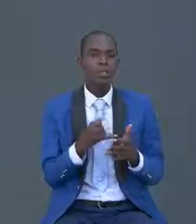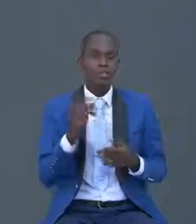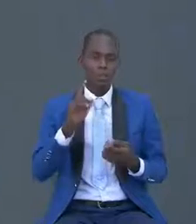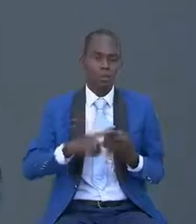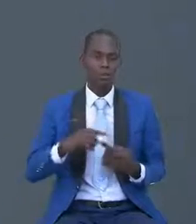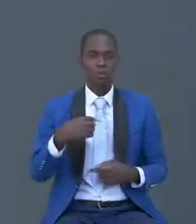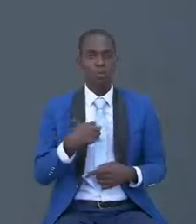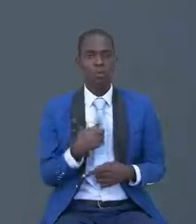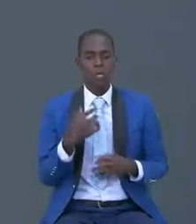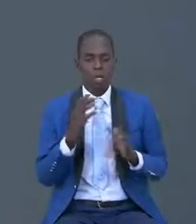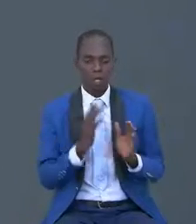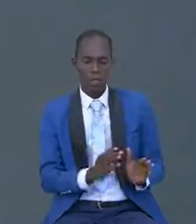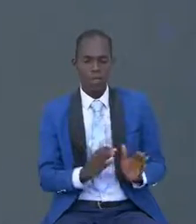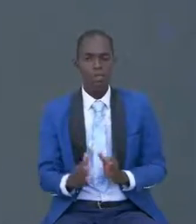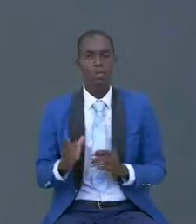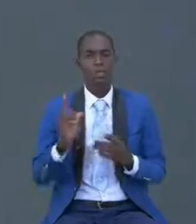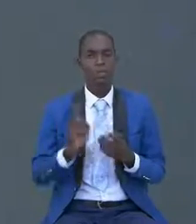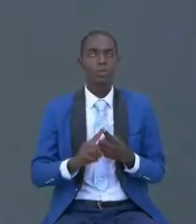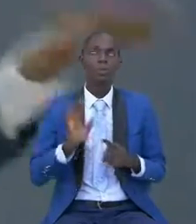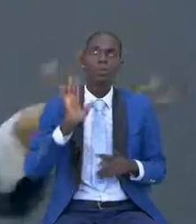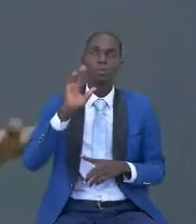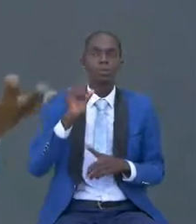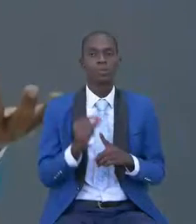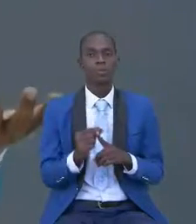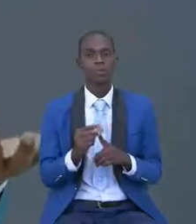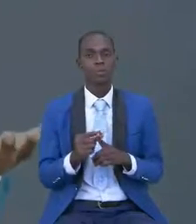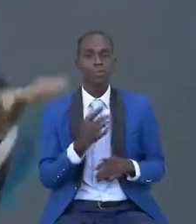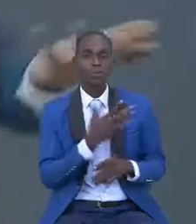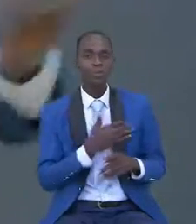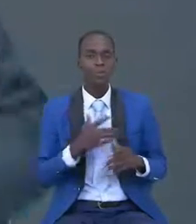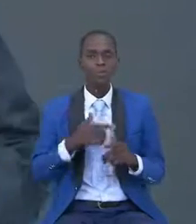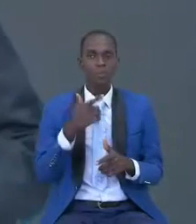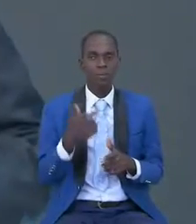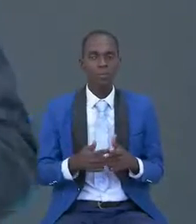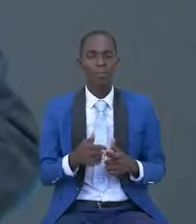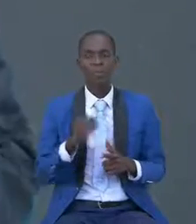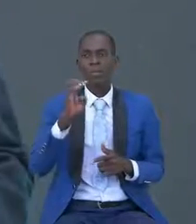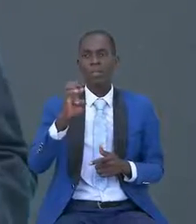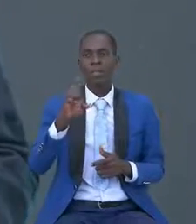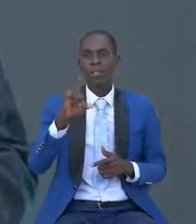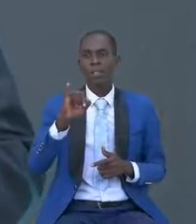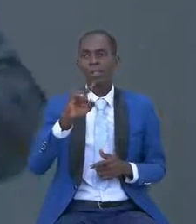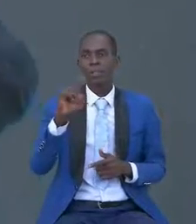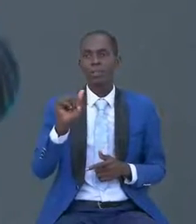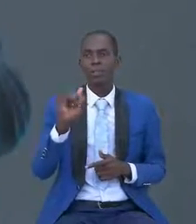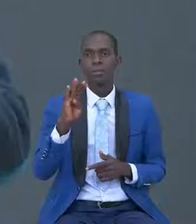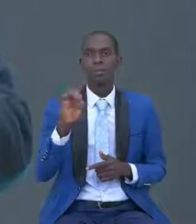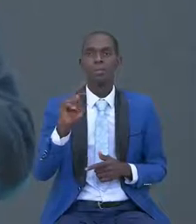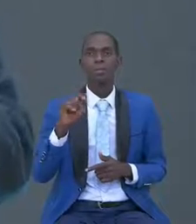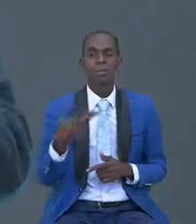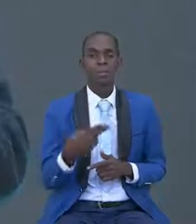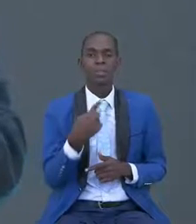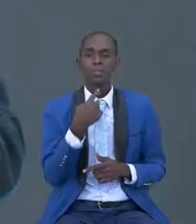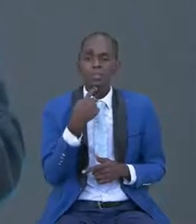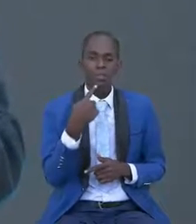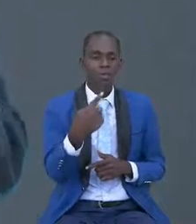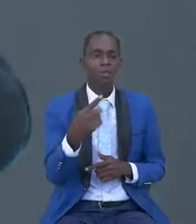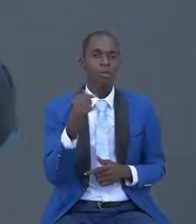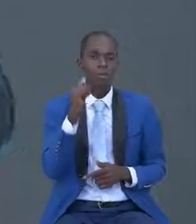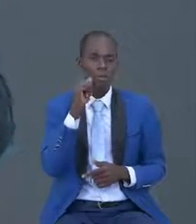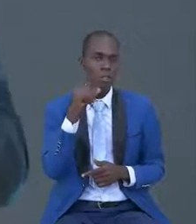selon ta parole. Et ensuite, Élisabeth lui a dit, « Oh, merveilleux que tu as